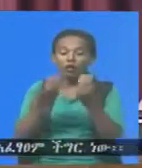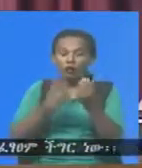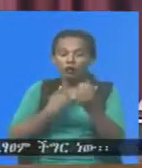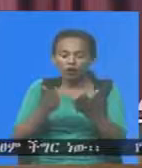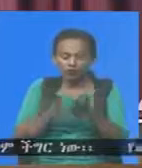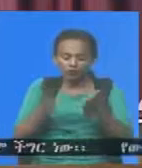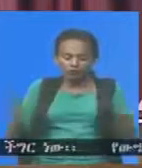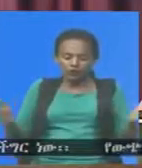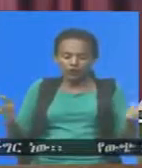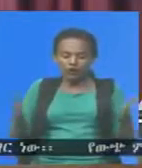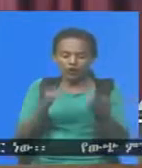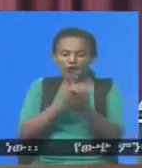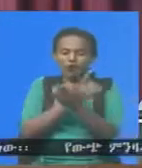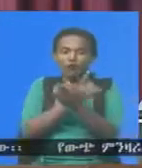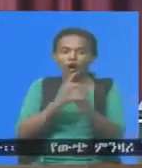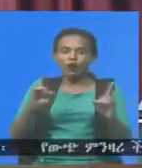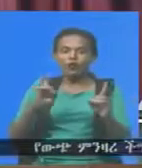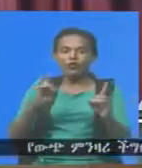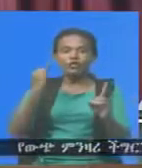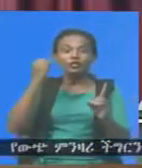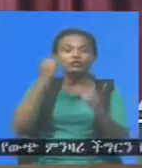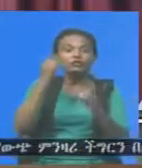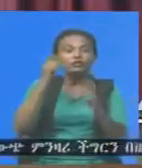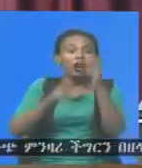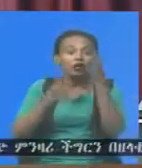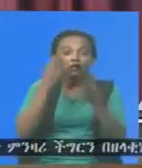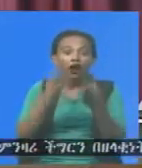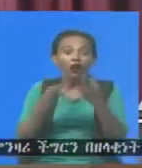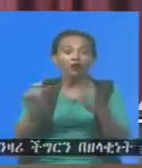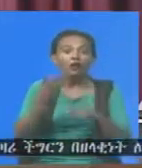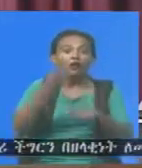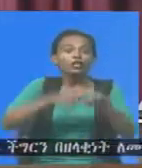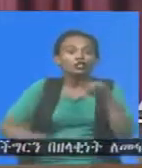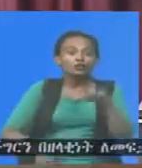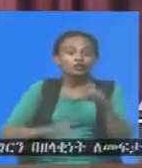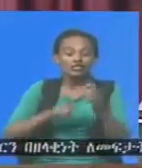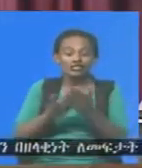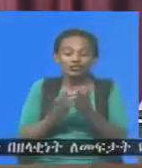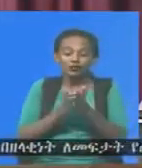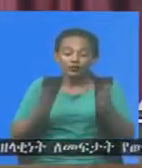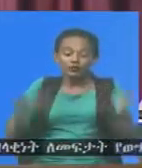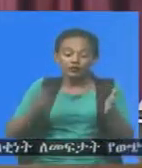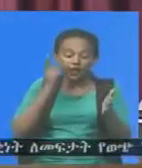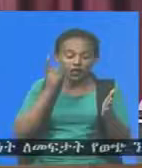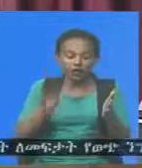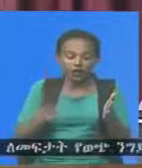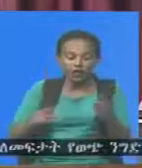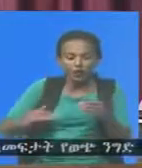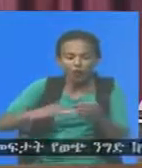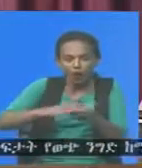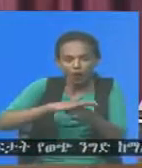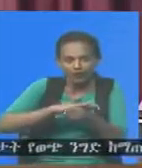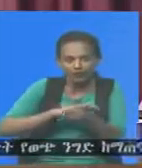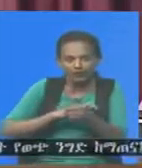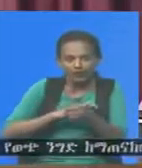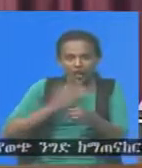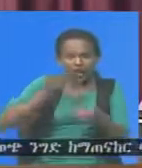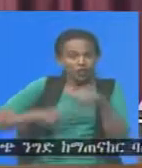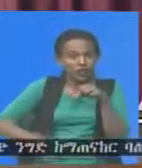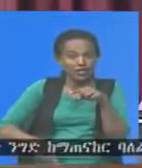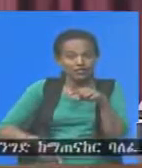ፍትሃዊ ዳኛ መሆን አይችልም። ፍትሃዊ ዳኛ መሆን ስለማይችል ክፍተት እያየን መሙላት